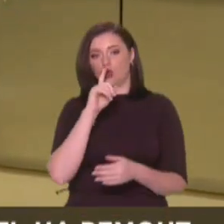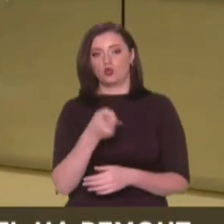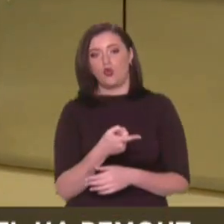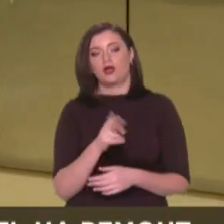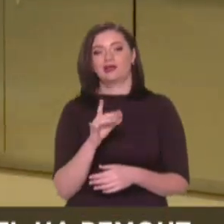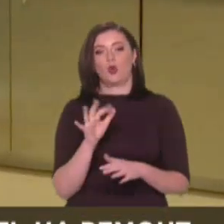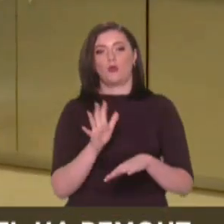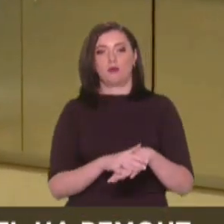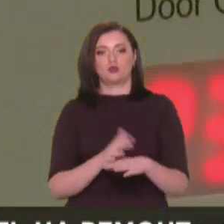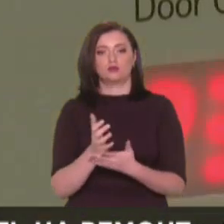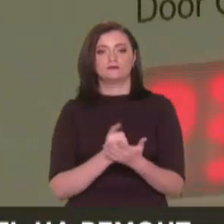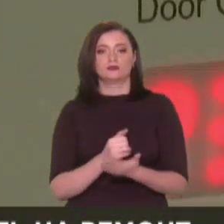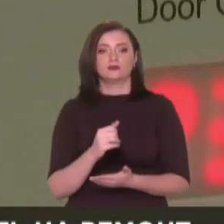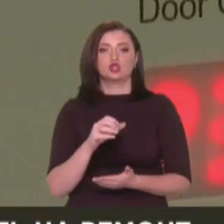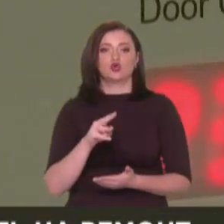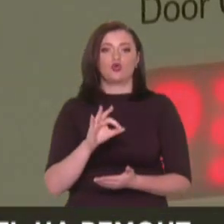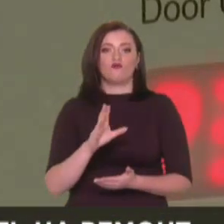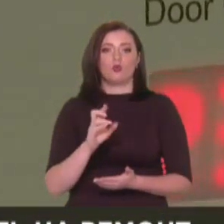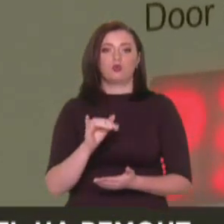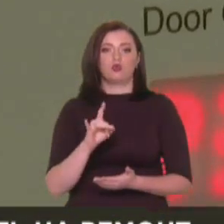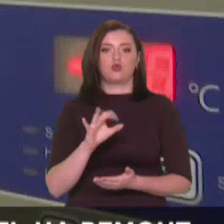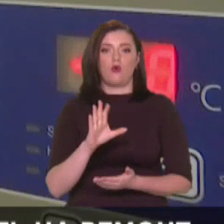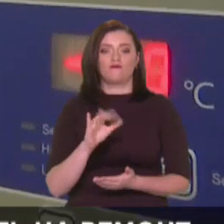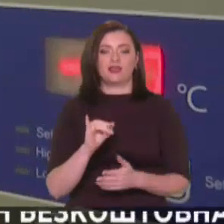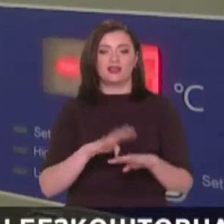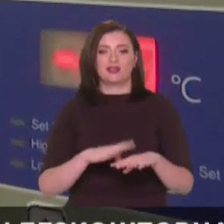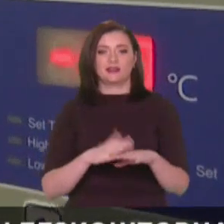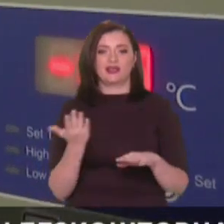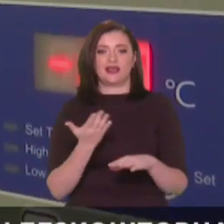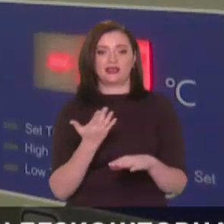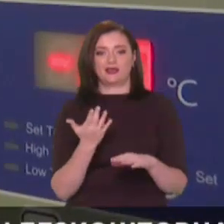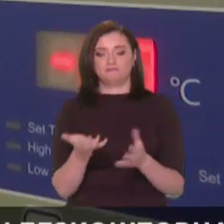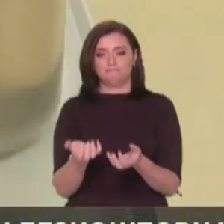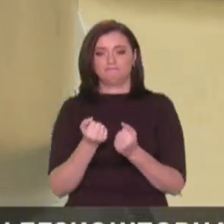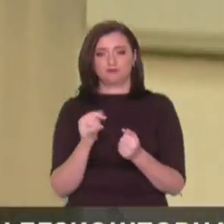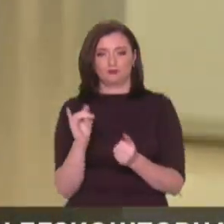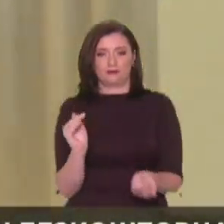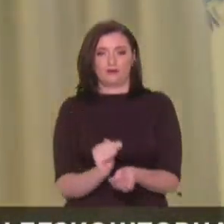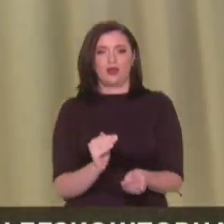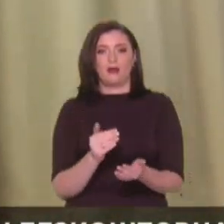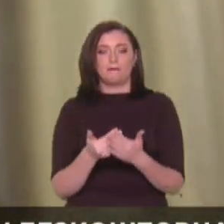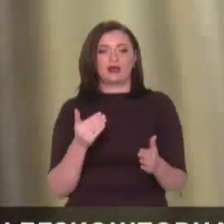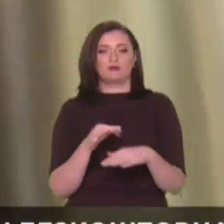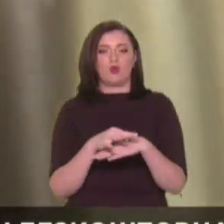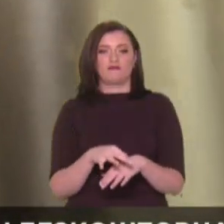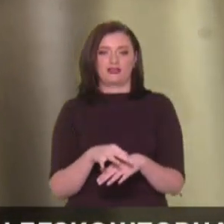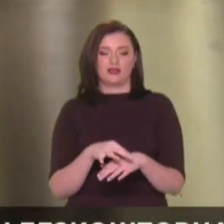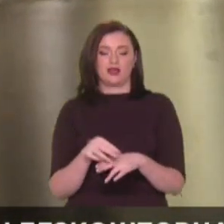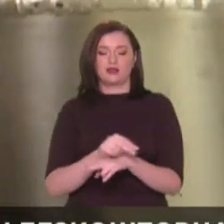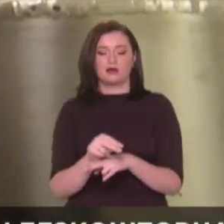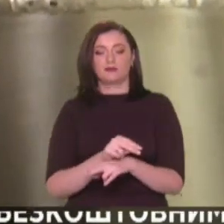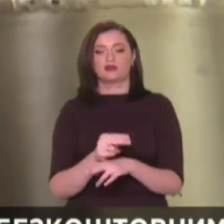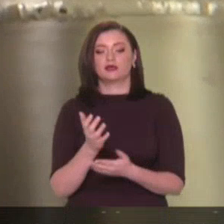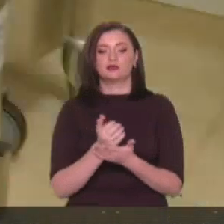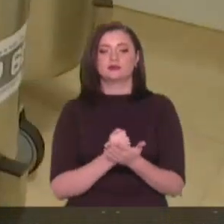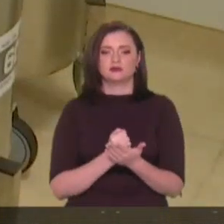Охматдиту зберігають стовбурові клітини, які виділяють у маленьких пацієнтів перед проведенням хіміотерапії. Також виокремлюють і зберігають